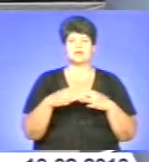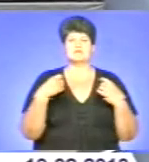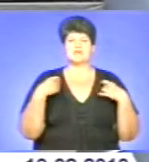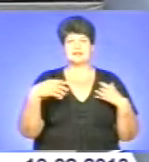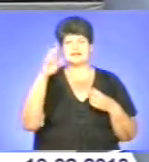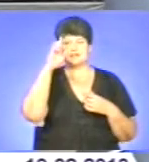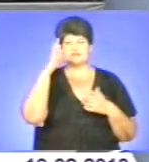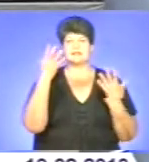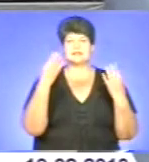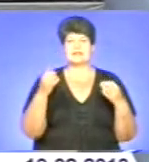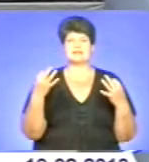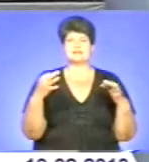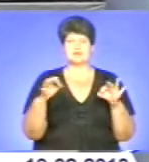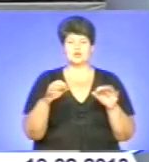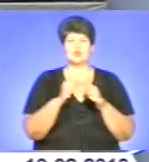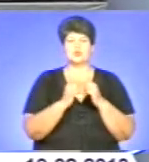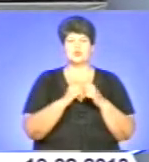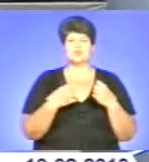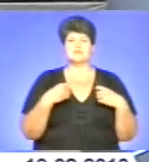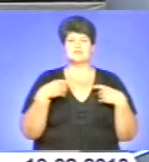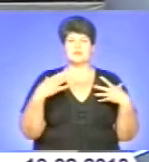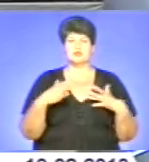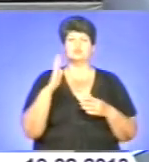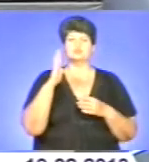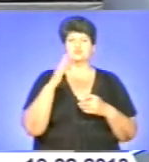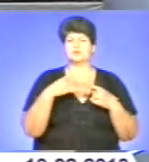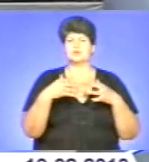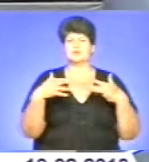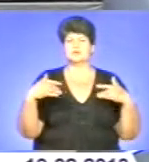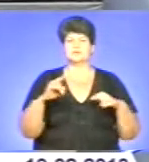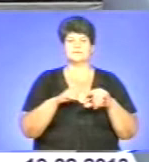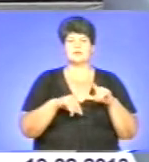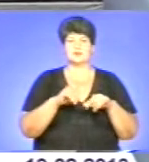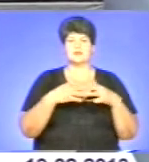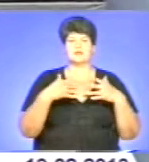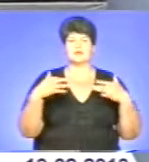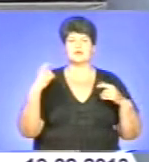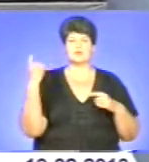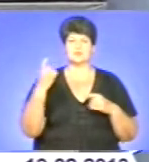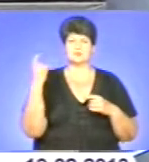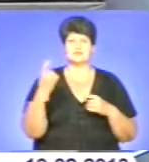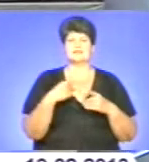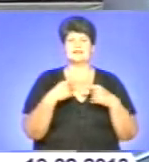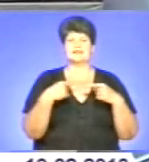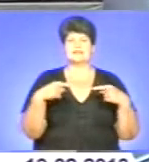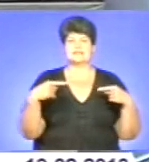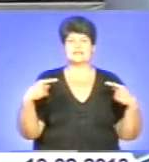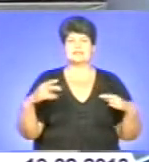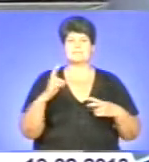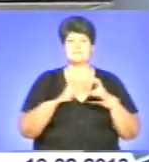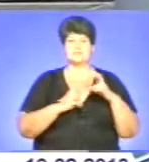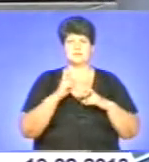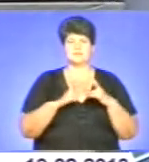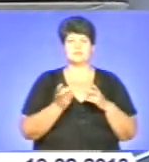незалежності до кожного Свята будь-яка родина будь-яке господарство будь-яке підприємство підходить з якимись